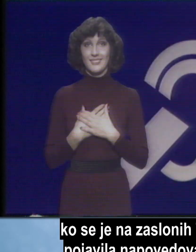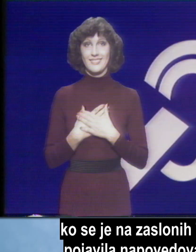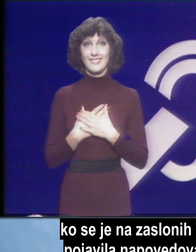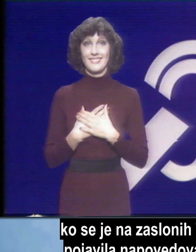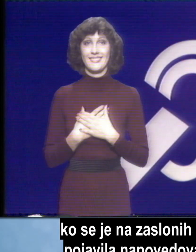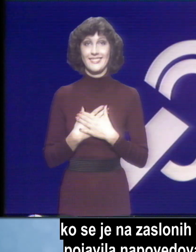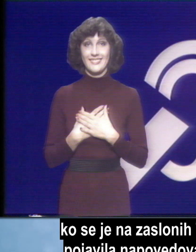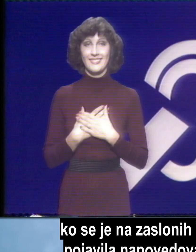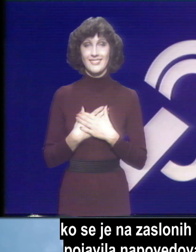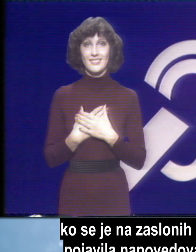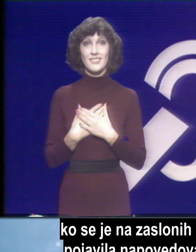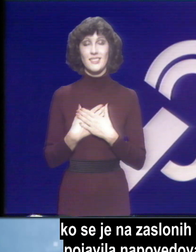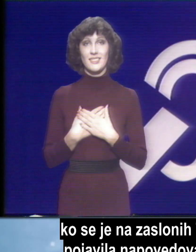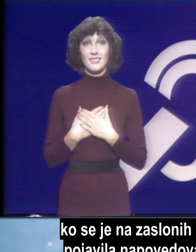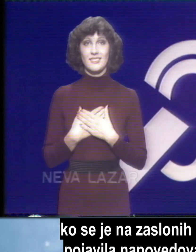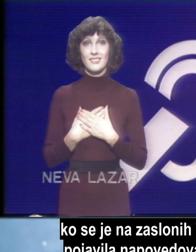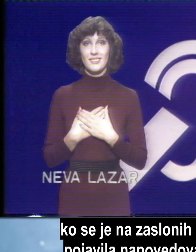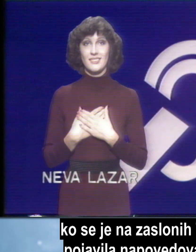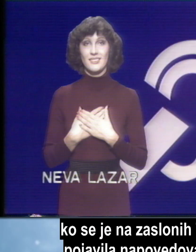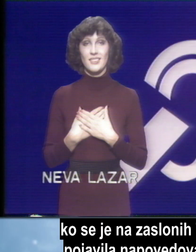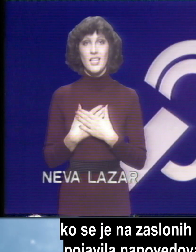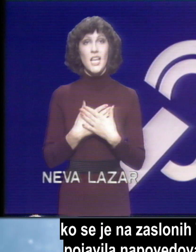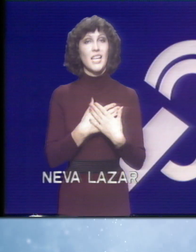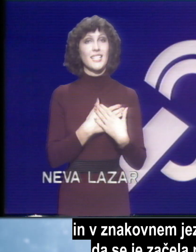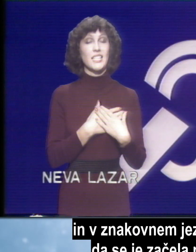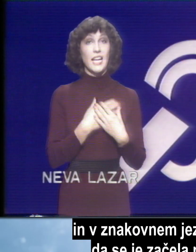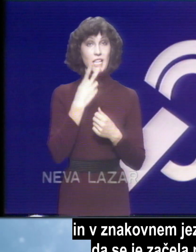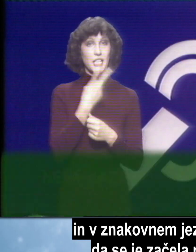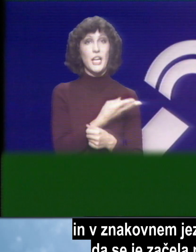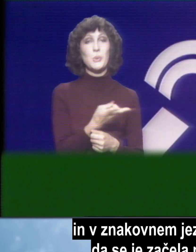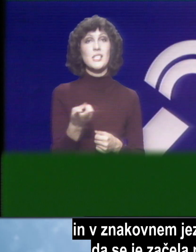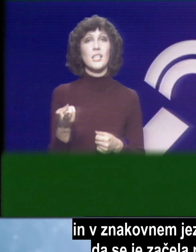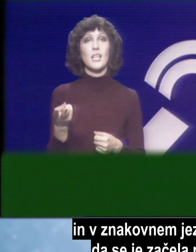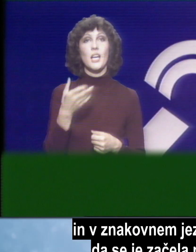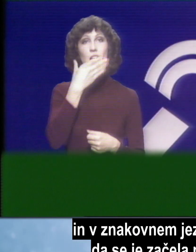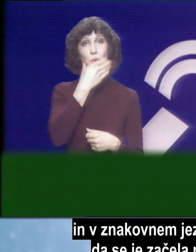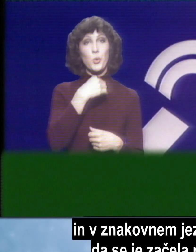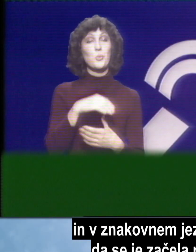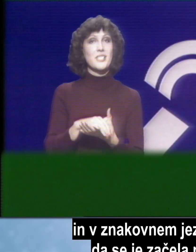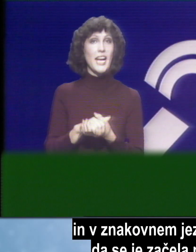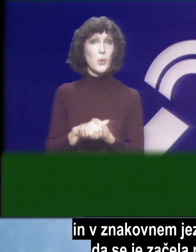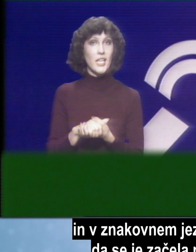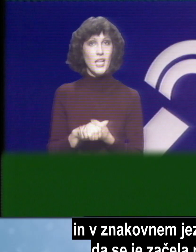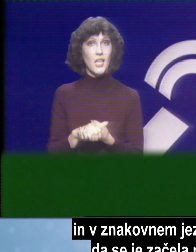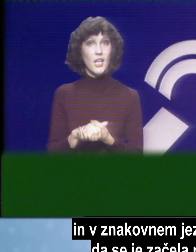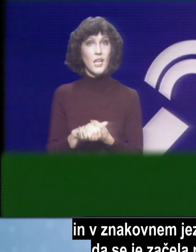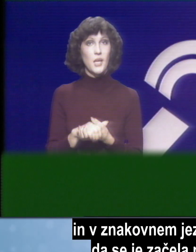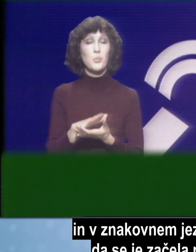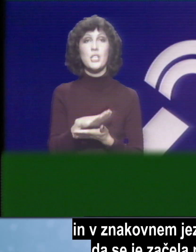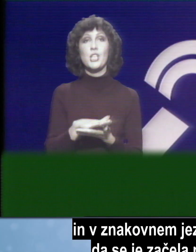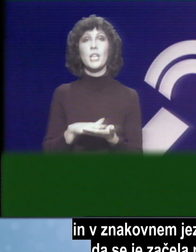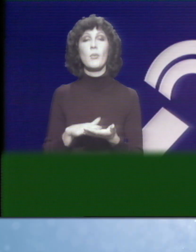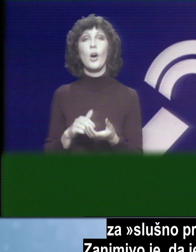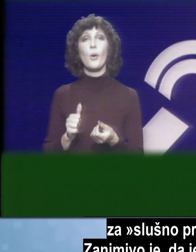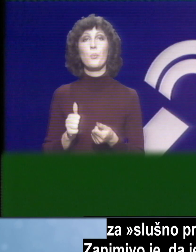pojavila napovedovalka Neva Lazar in v znakovnem jeziku sporočila, da se je začela prva oddaja Za slušno